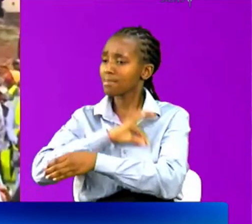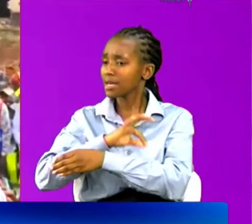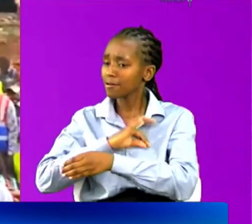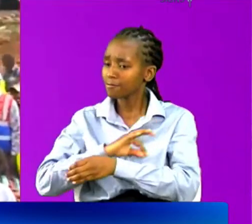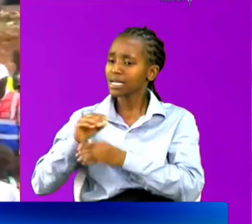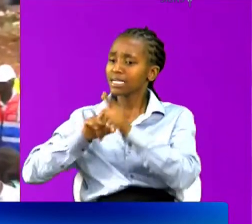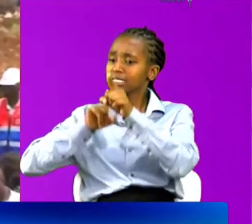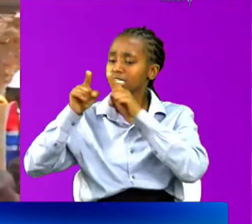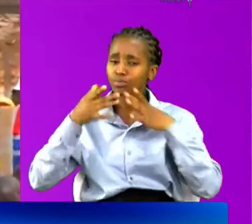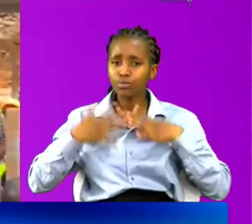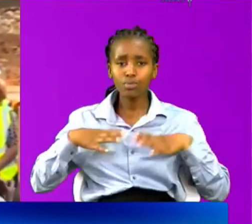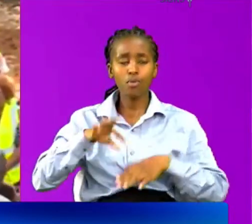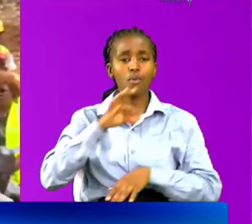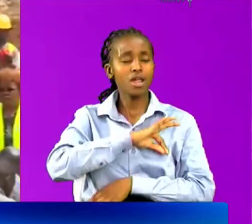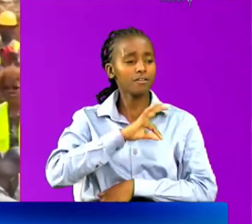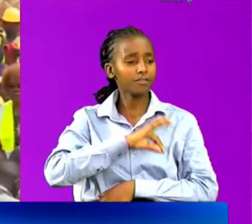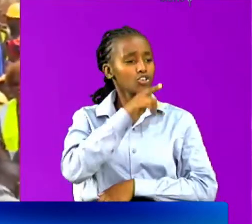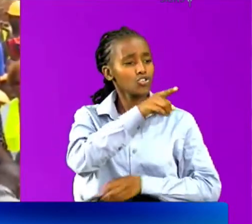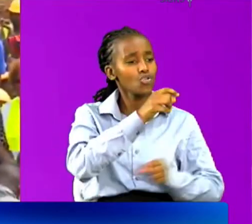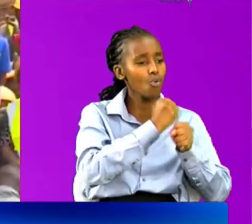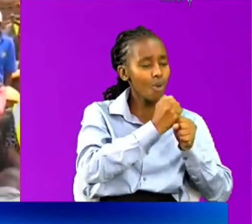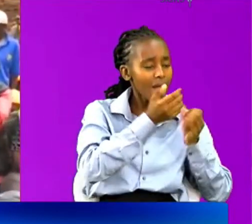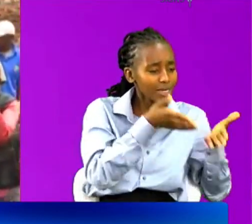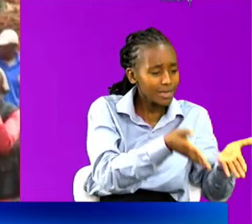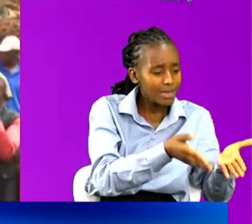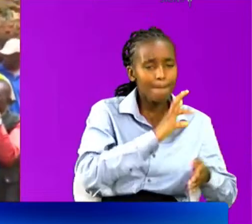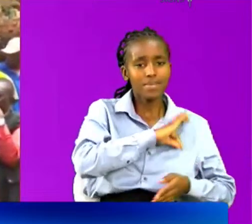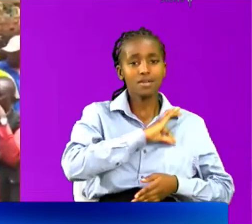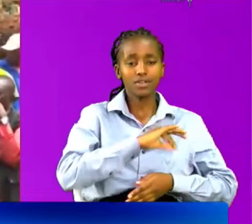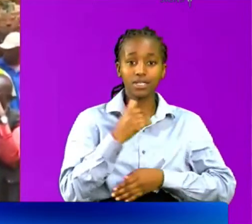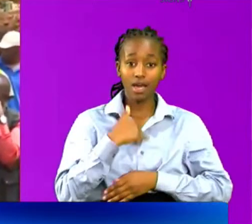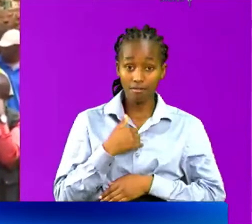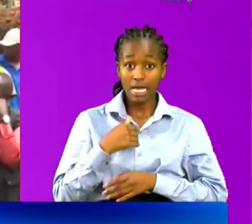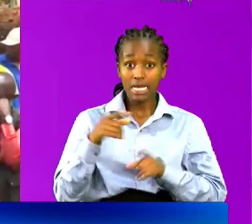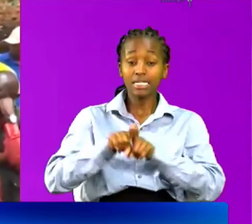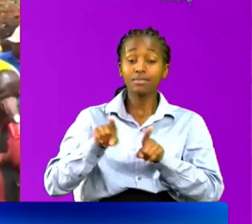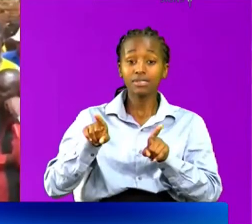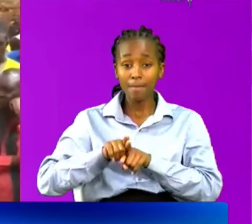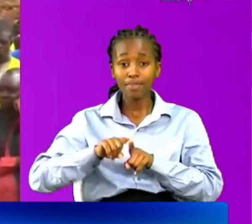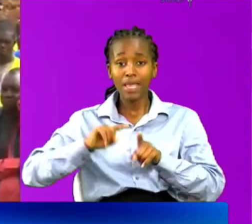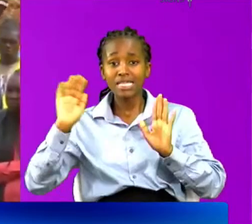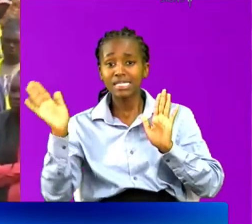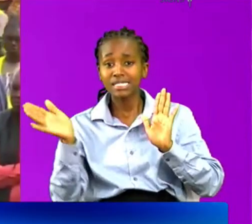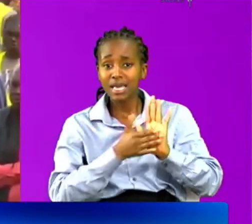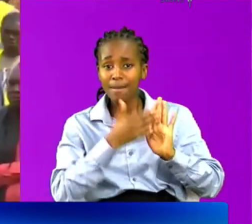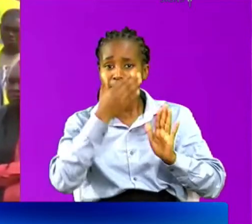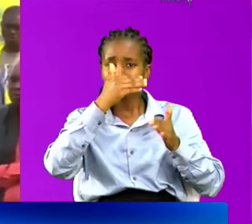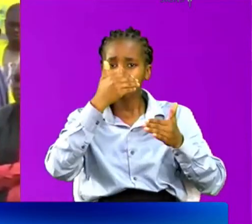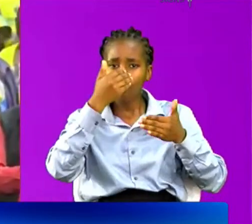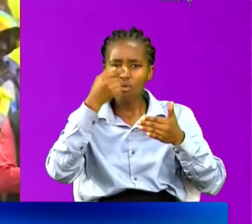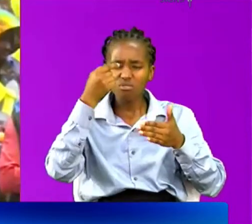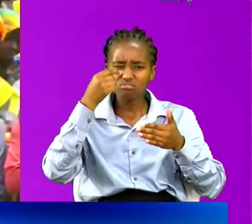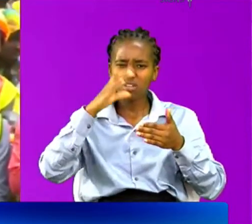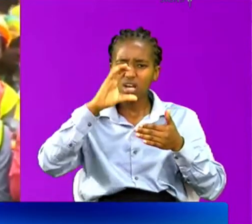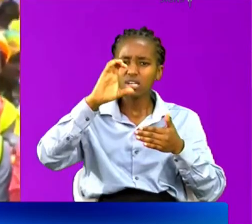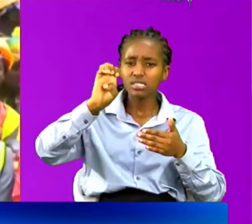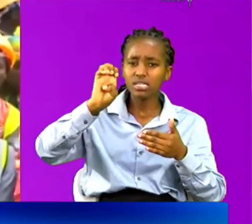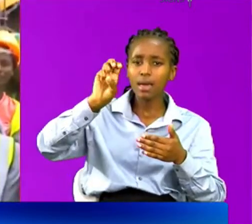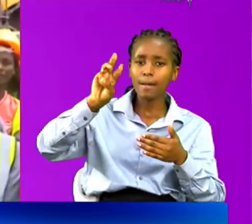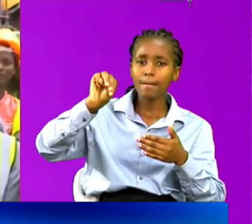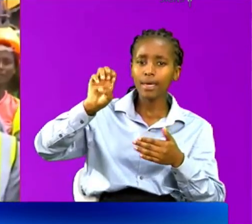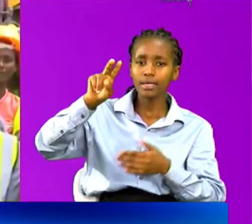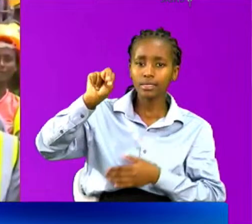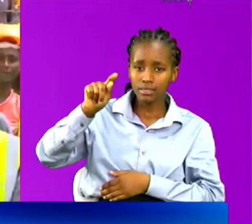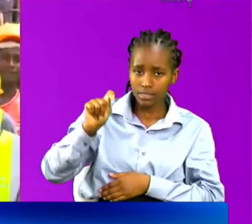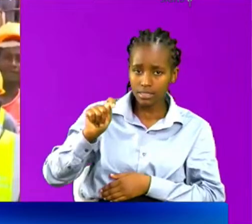hapa wanapata kazi. Hii simiti tunatumia hapa. Kule kwa factory kuna wale wanafanya kazi, factory wanapata ajira. Wale